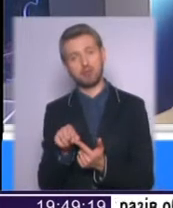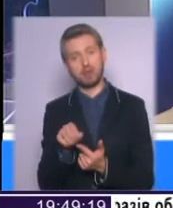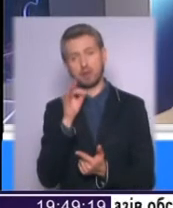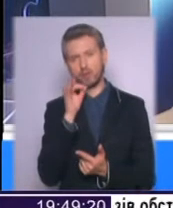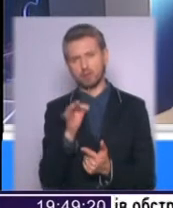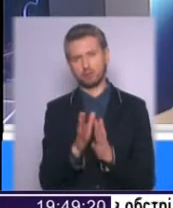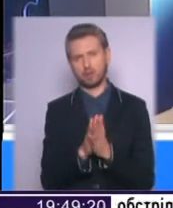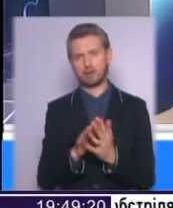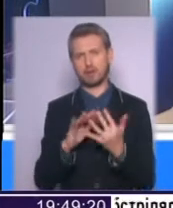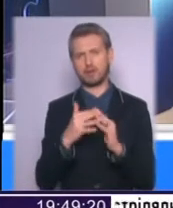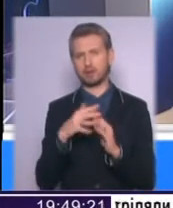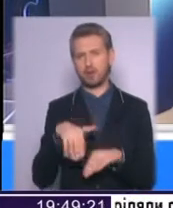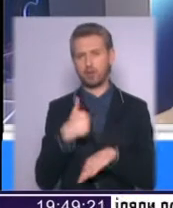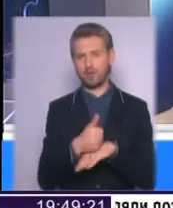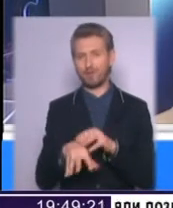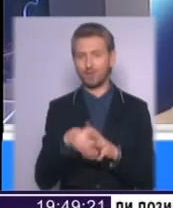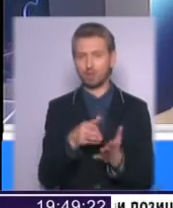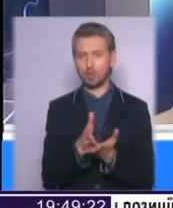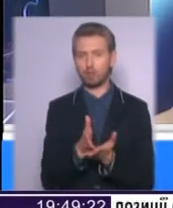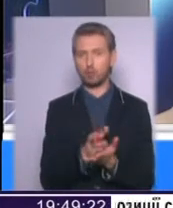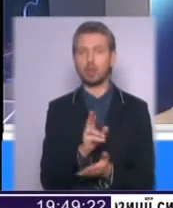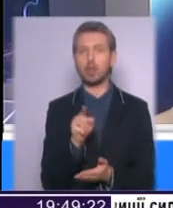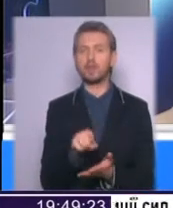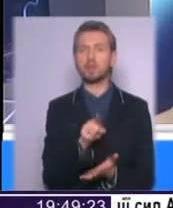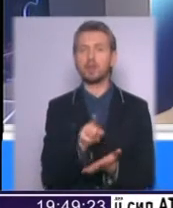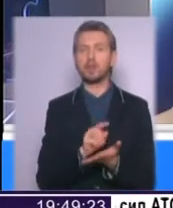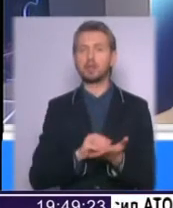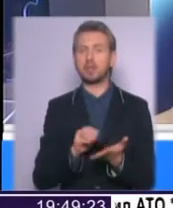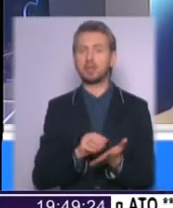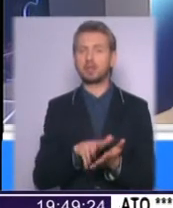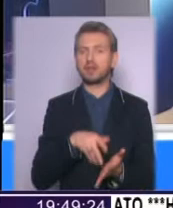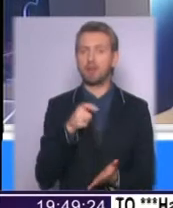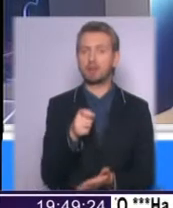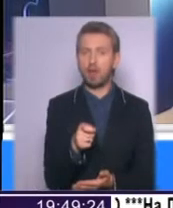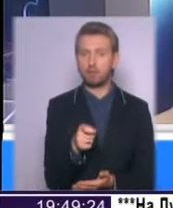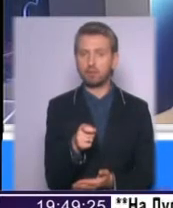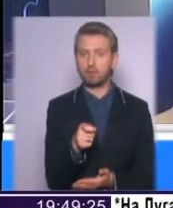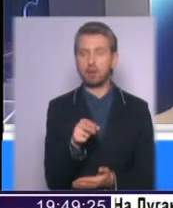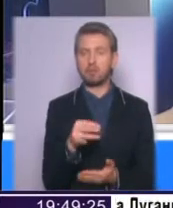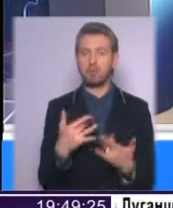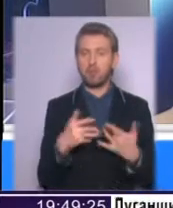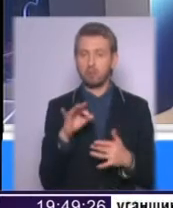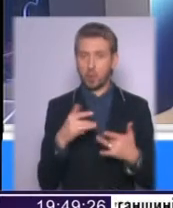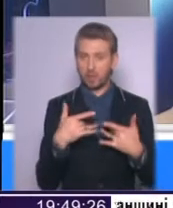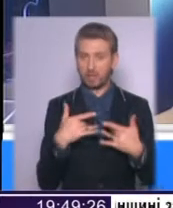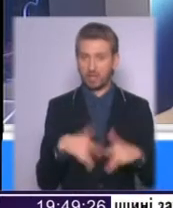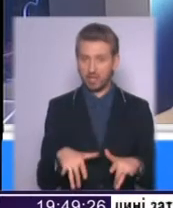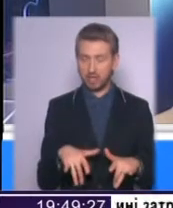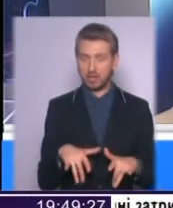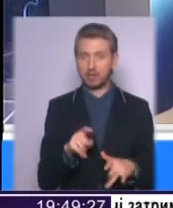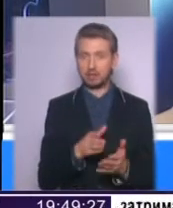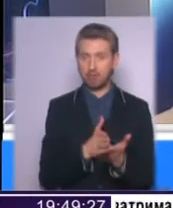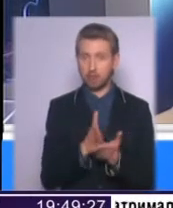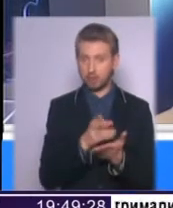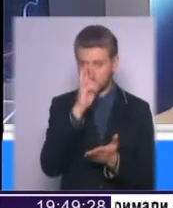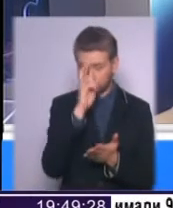сільський голова, це є виборна посада. Як він повинен написати заяву про звільнення з посади